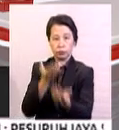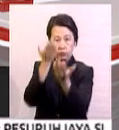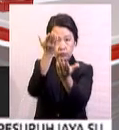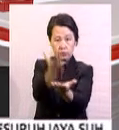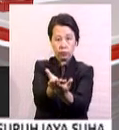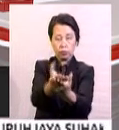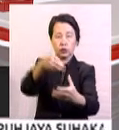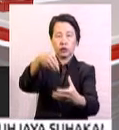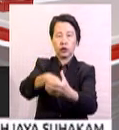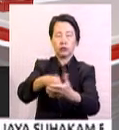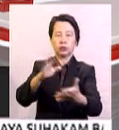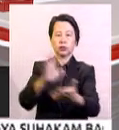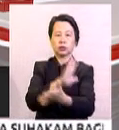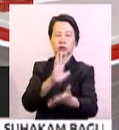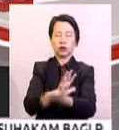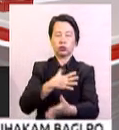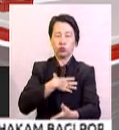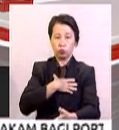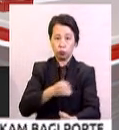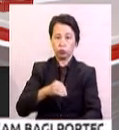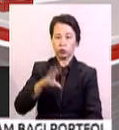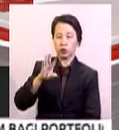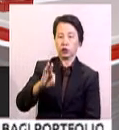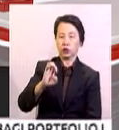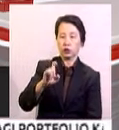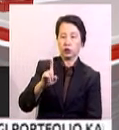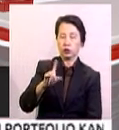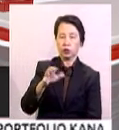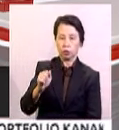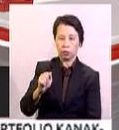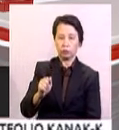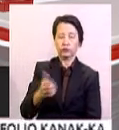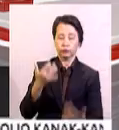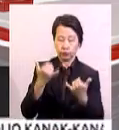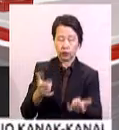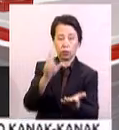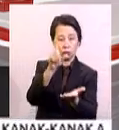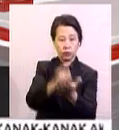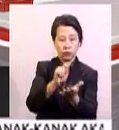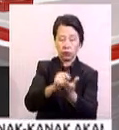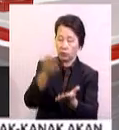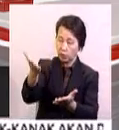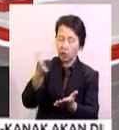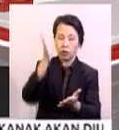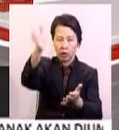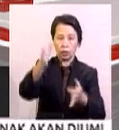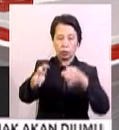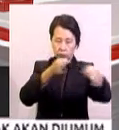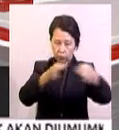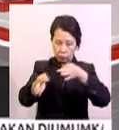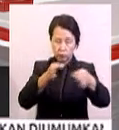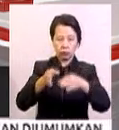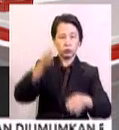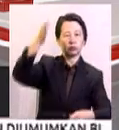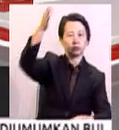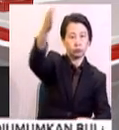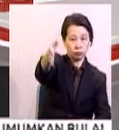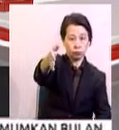dalam kertas putih feodal. Wartawan Syahda Hashim mengupas lebih mendalam hala tuju feodal akan datang.